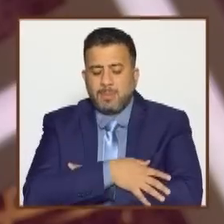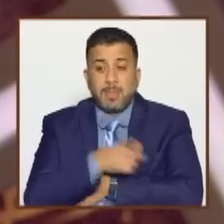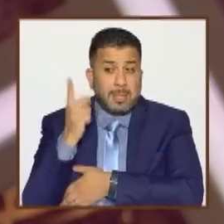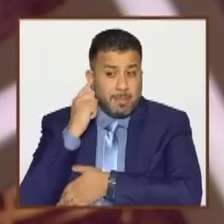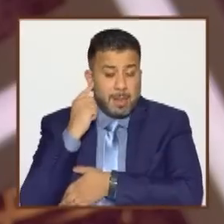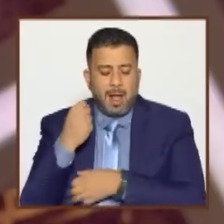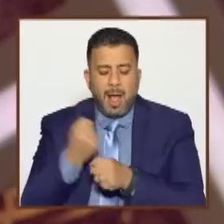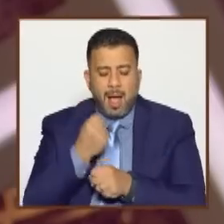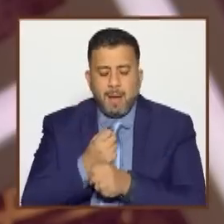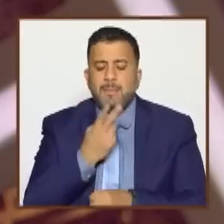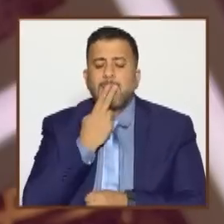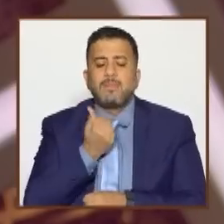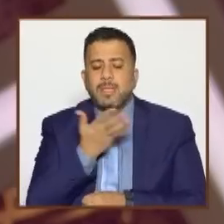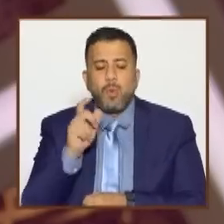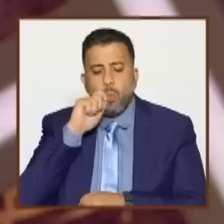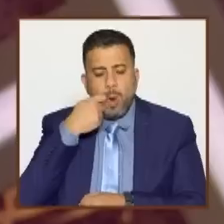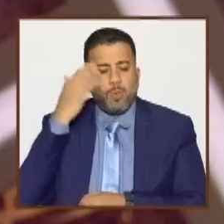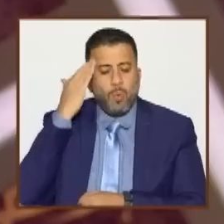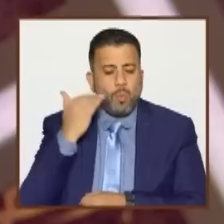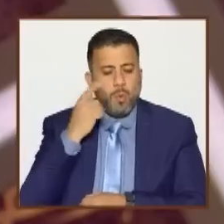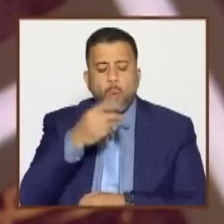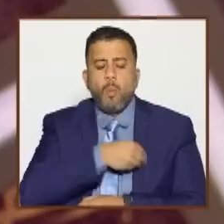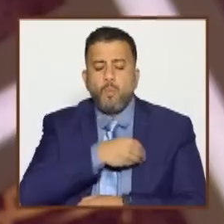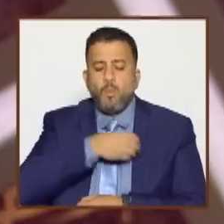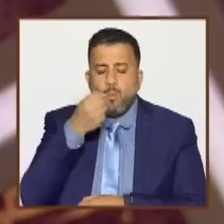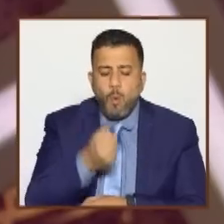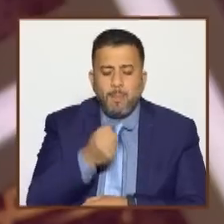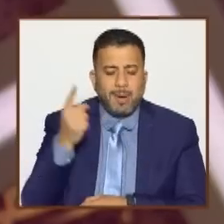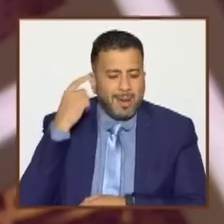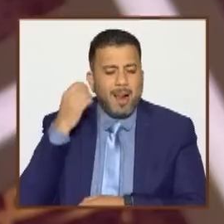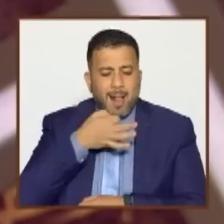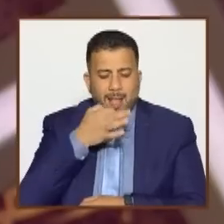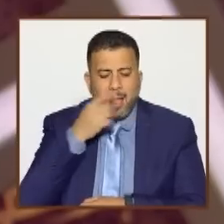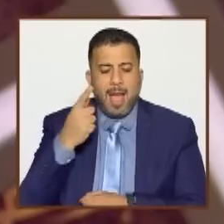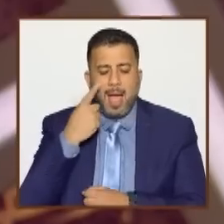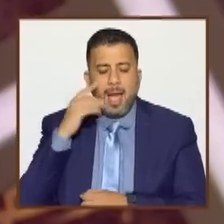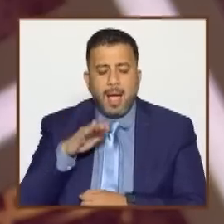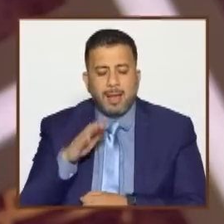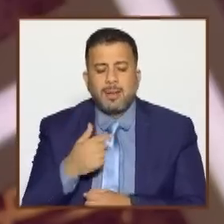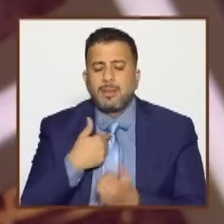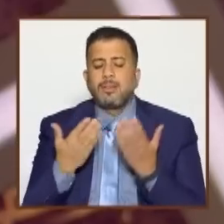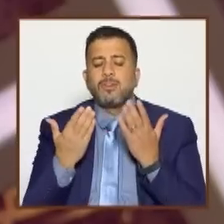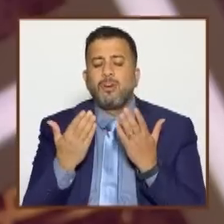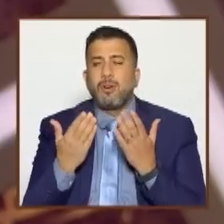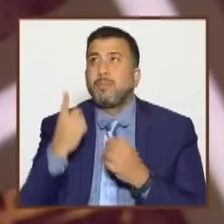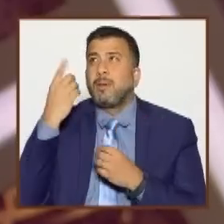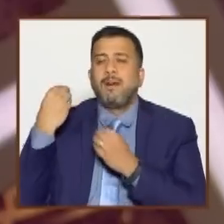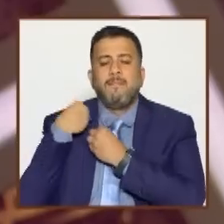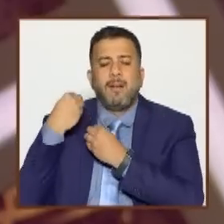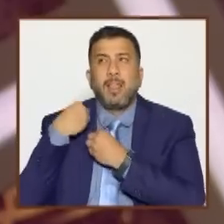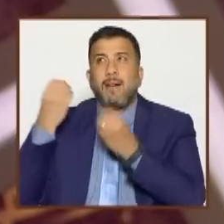من عمل صالحا من ذكر أو أنثى وهو مؤمن فلنحيينه حياة طيبة، تقف تقول: اللهم نسألك من فضلك